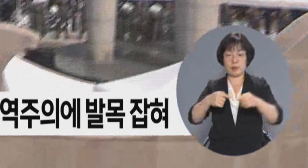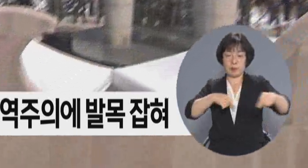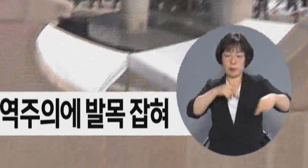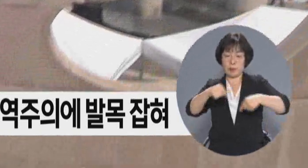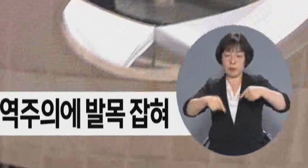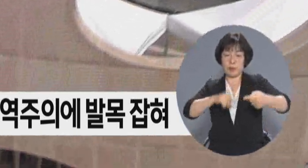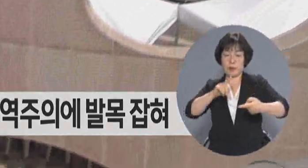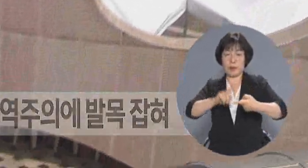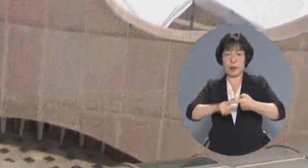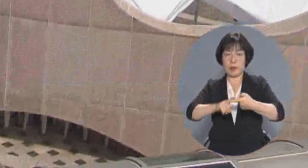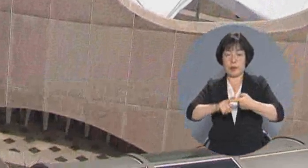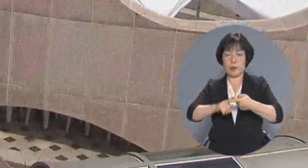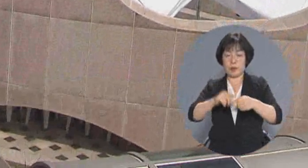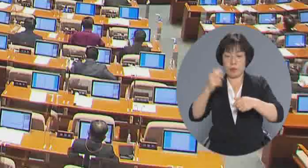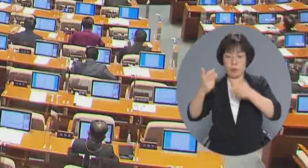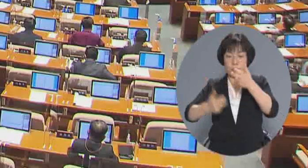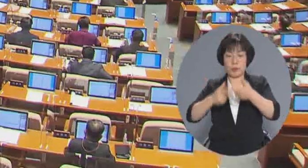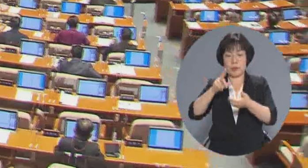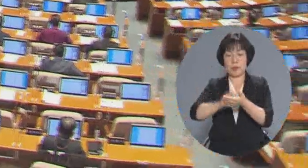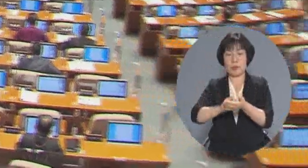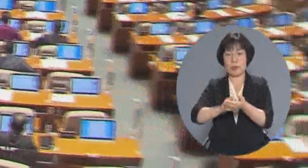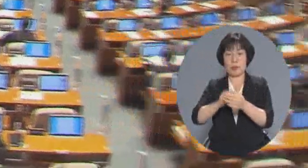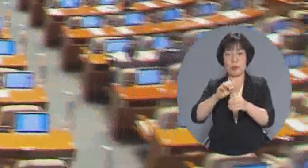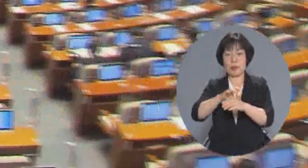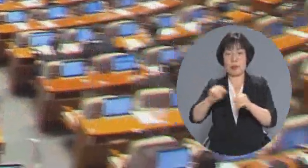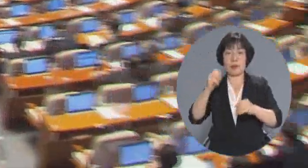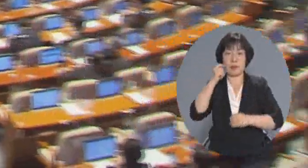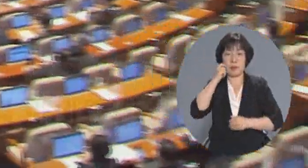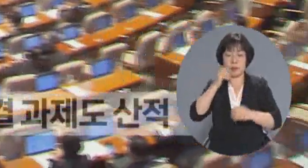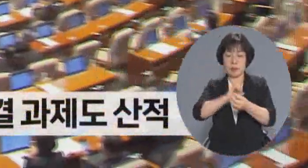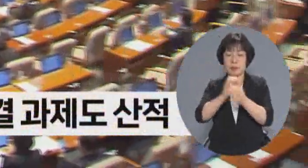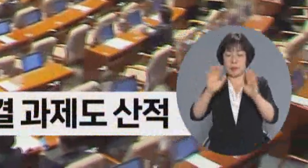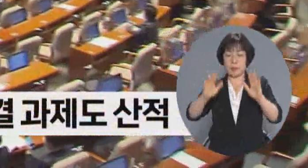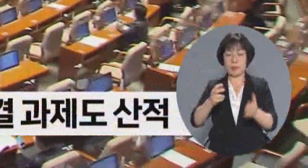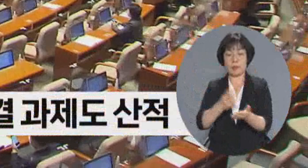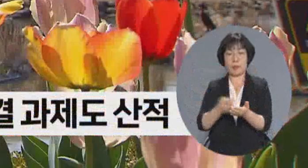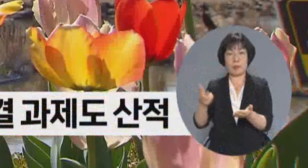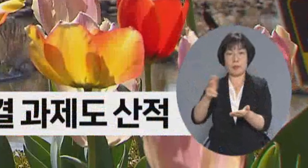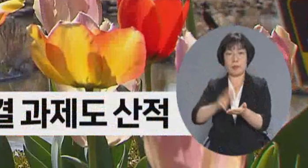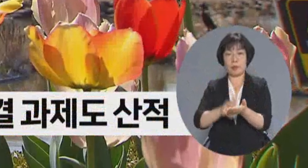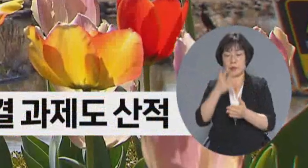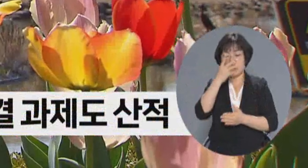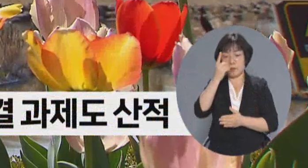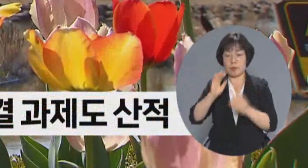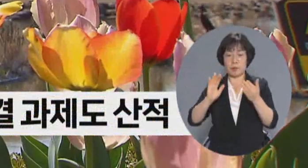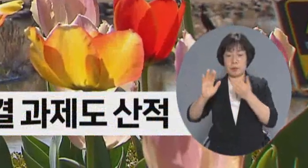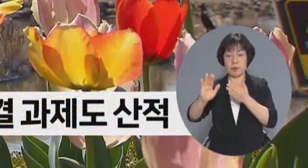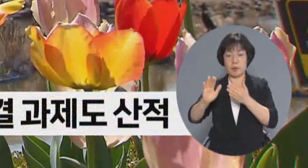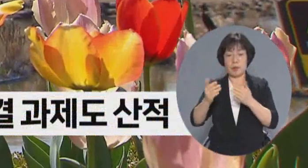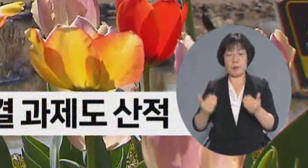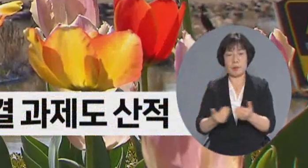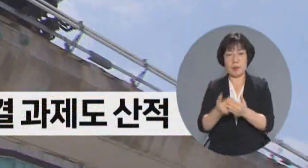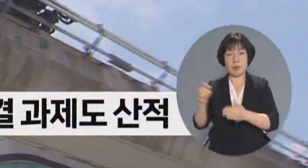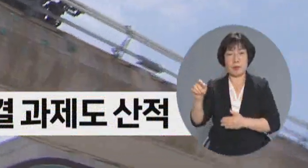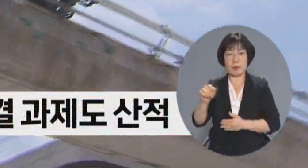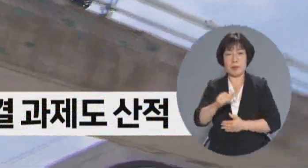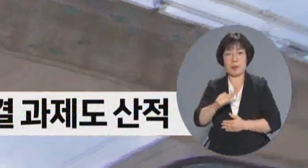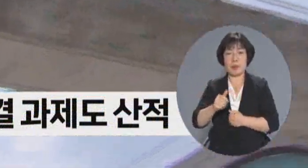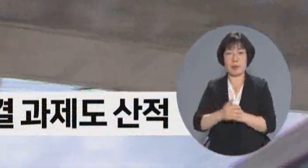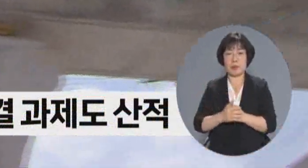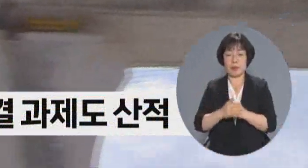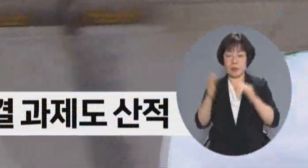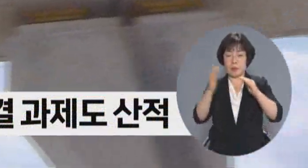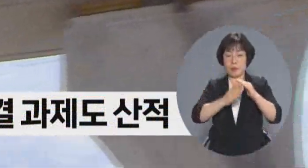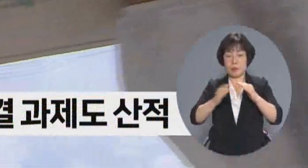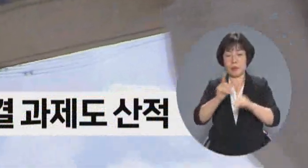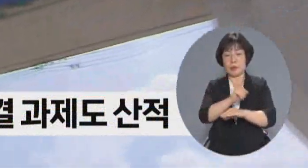이해관계의 발목이 잡혔습니다. 정원박람회 특별법 제정으로 순천의 미래 청사진이 제시됐고 공공